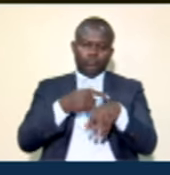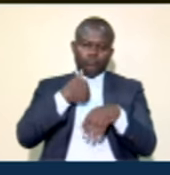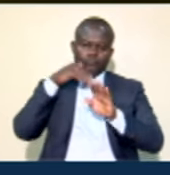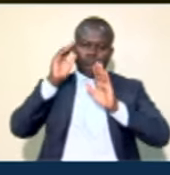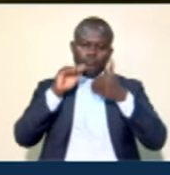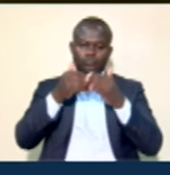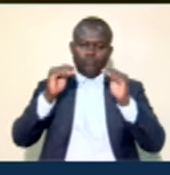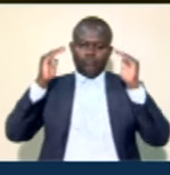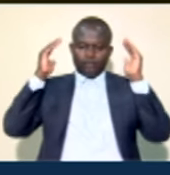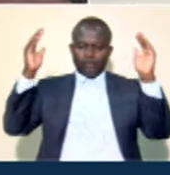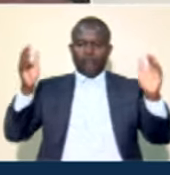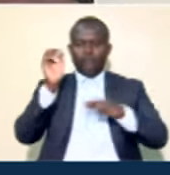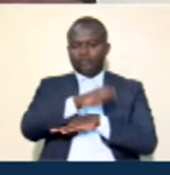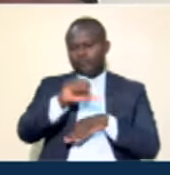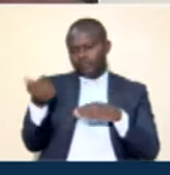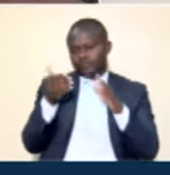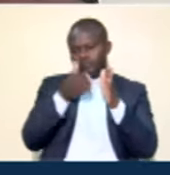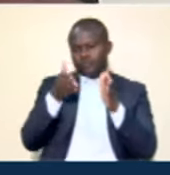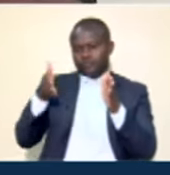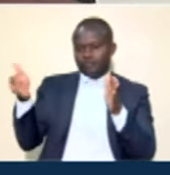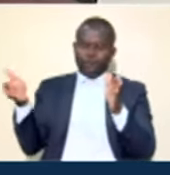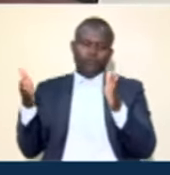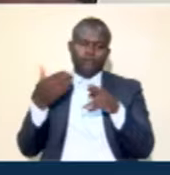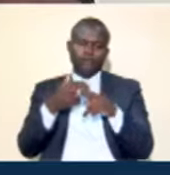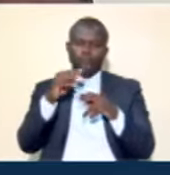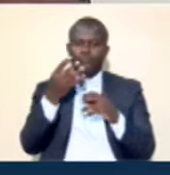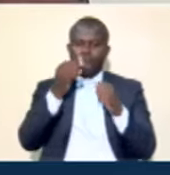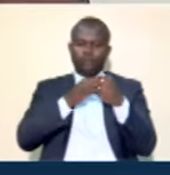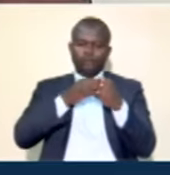uruhare runini kurusha ibindi byiciro ku ijanisha rya